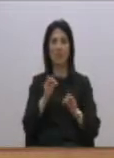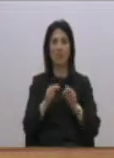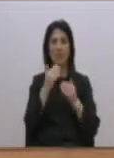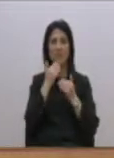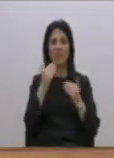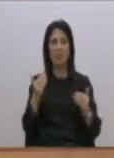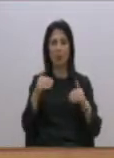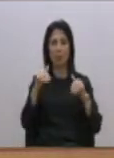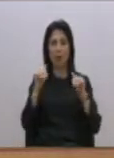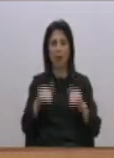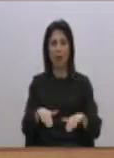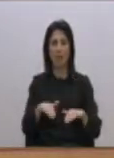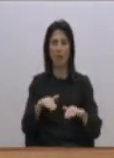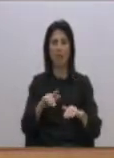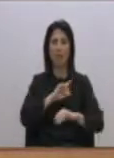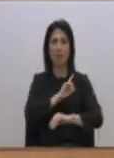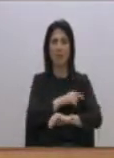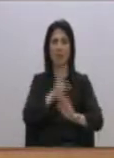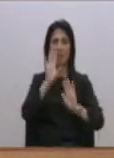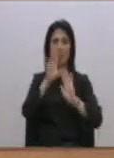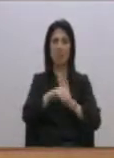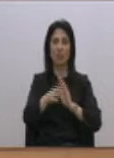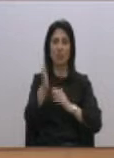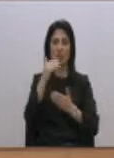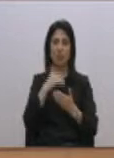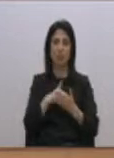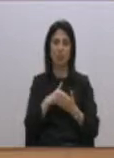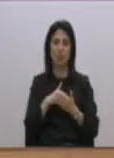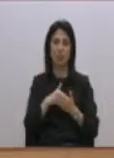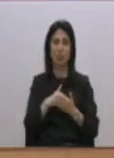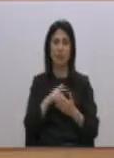საბოლოო გადაწყვეტილების ძალაში შესვლის შემდეგ.